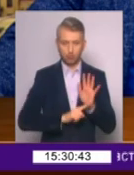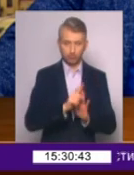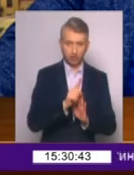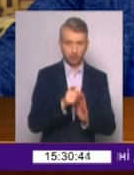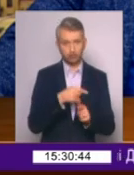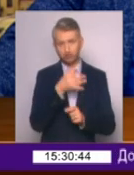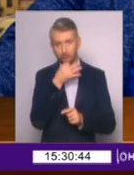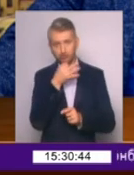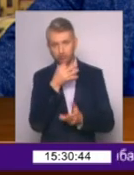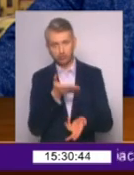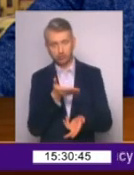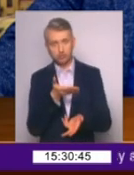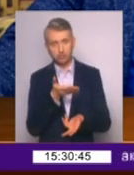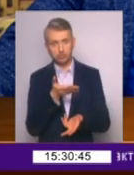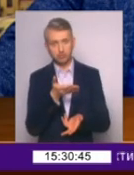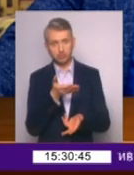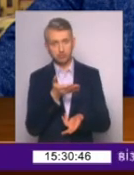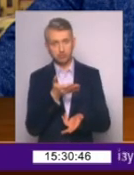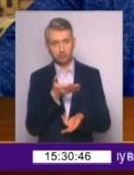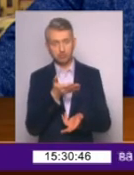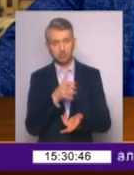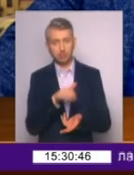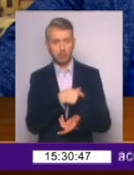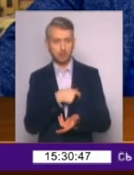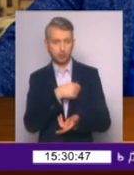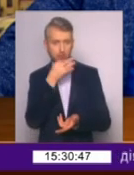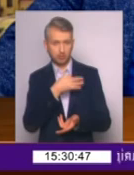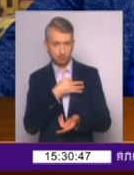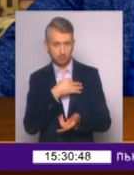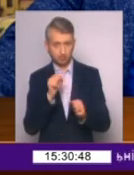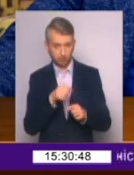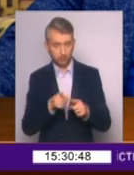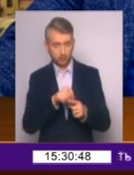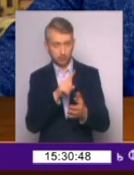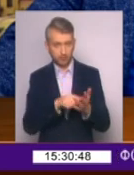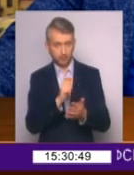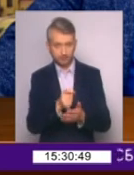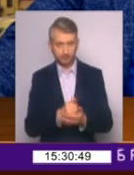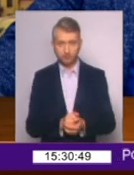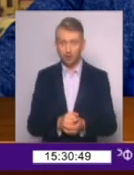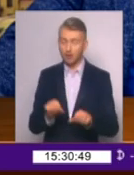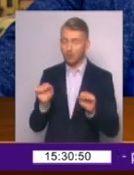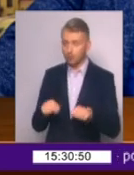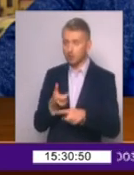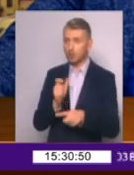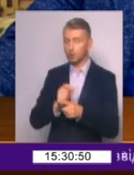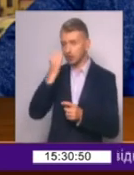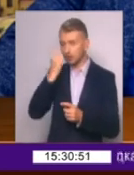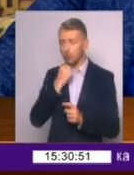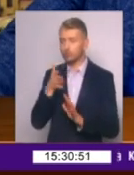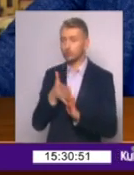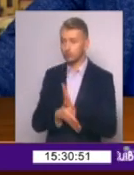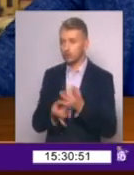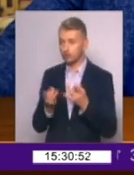скажете? Це відповість нас, депутат Київради. Можна це питання? Можна. Дуже дякуємо. Дякуємо. Зрозуміли. Прошу.